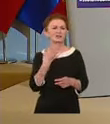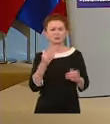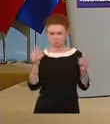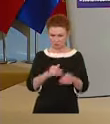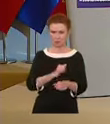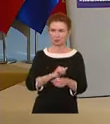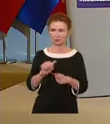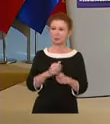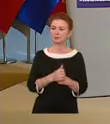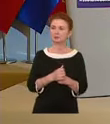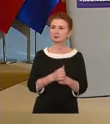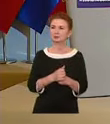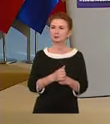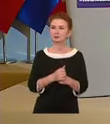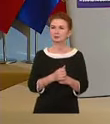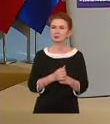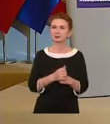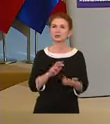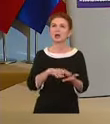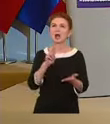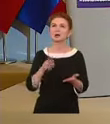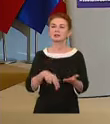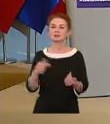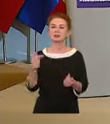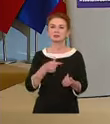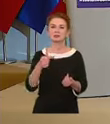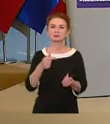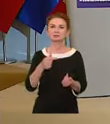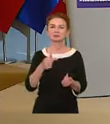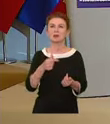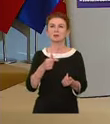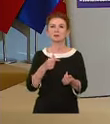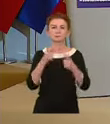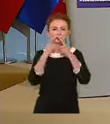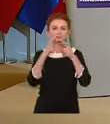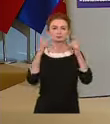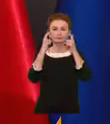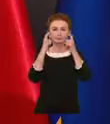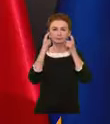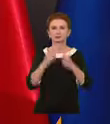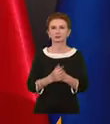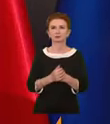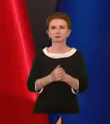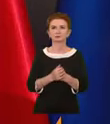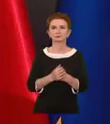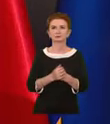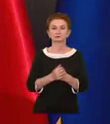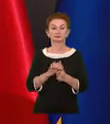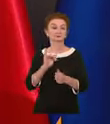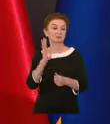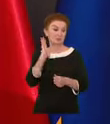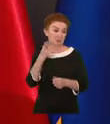liczyć na to, że zostanie zniesiony obowiązek noszenia maseczek, który od dzisiaj obowiązuje. Jak będzie szczepionka.